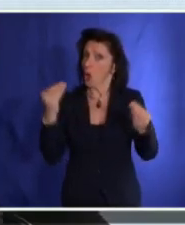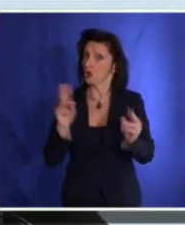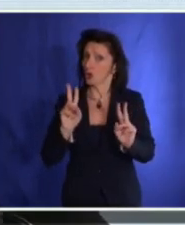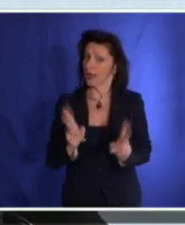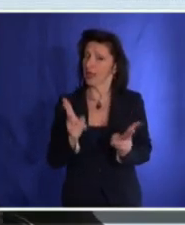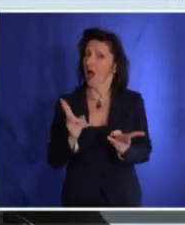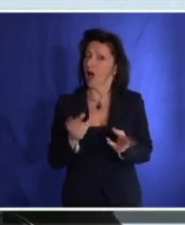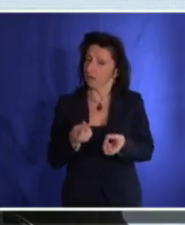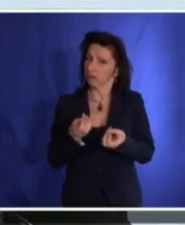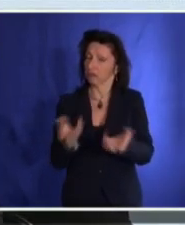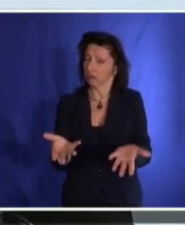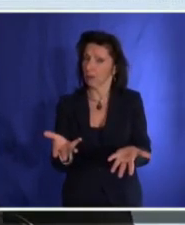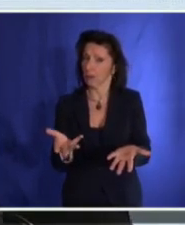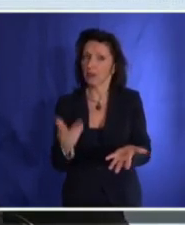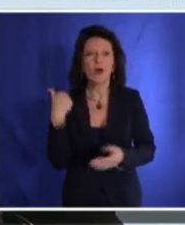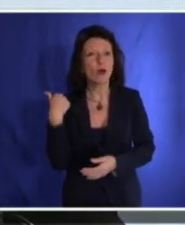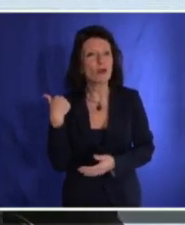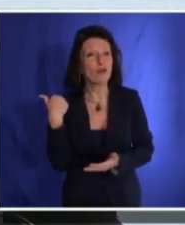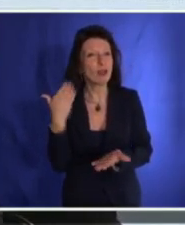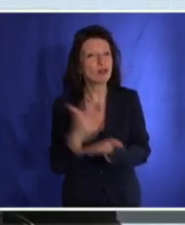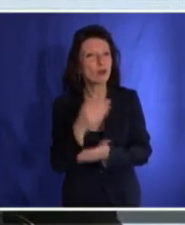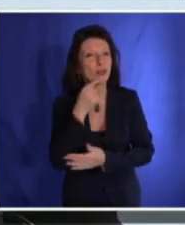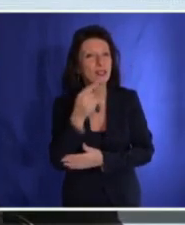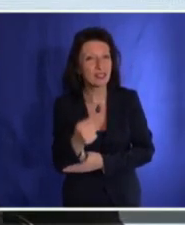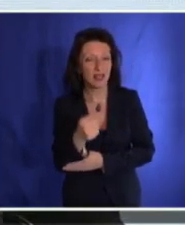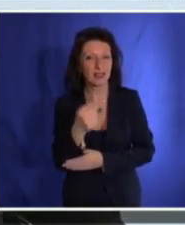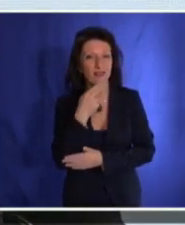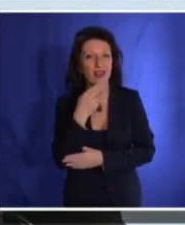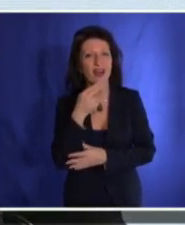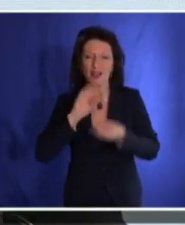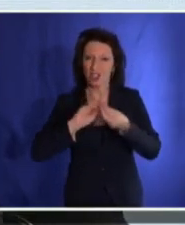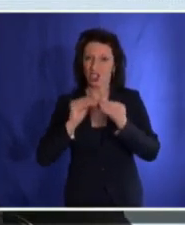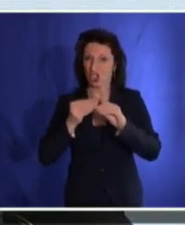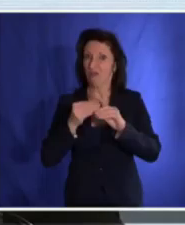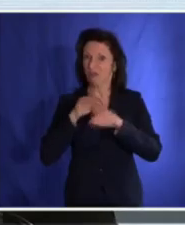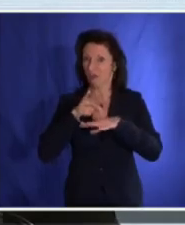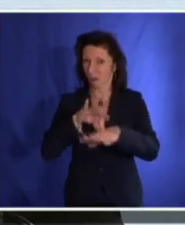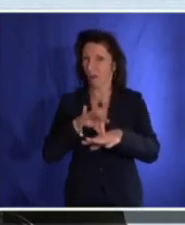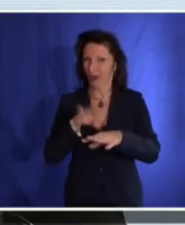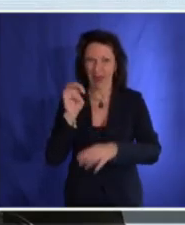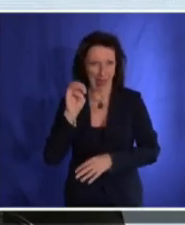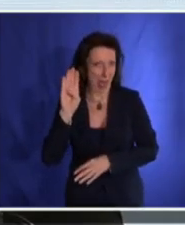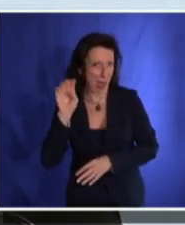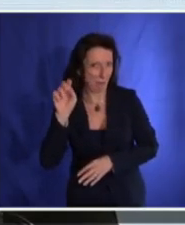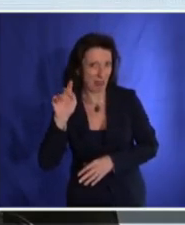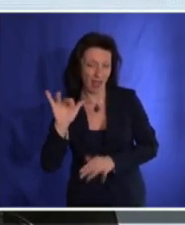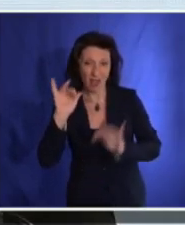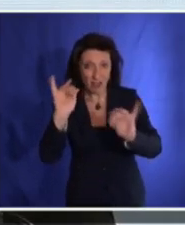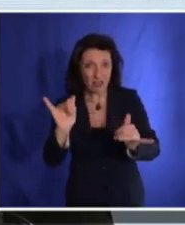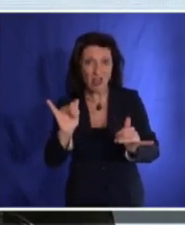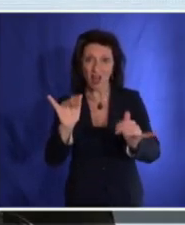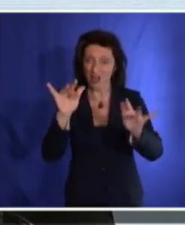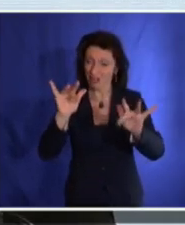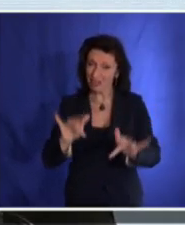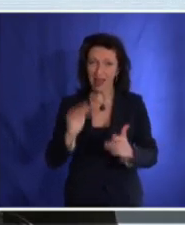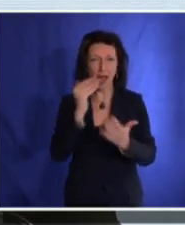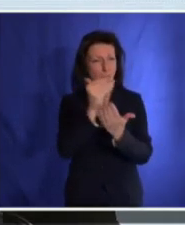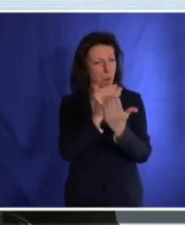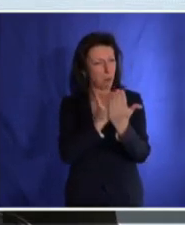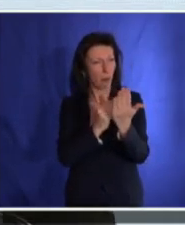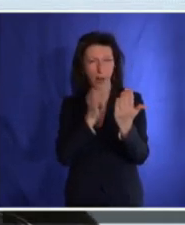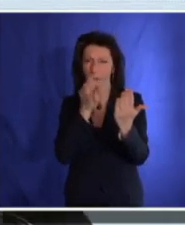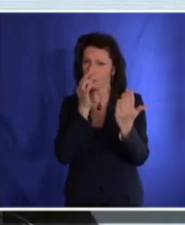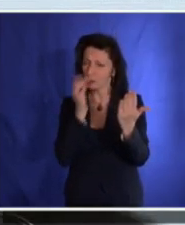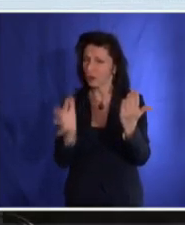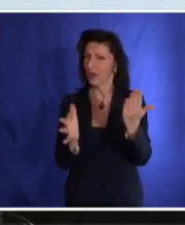Und ganz ehrlich gesagt, das ist angesprochen worden vom Geschäftsführer Ebner. Ja, wir haben eigentlich ein wunderbares Programm. Wir haben ein